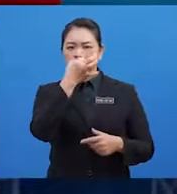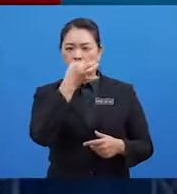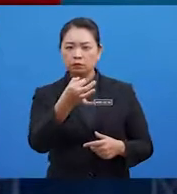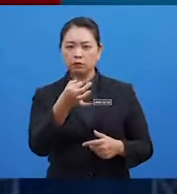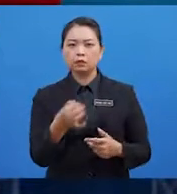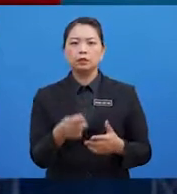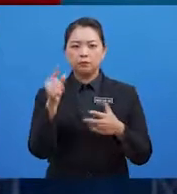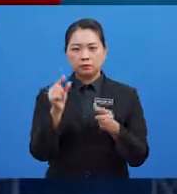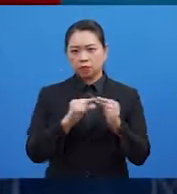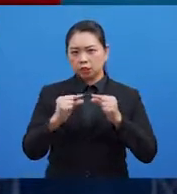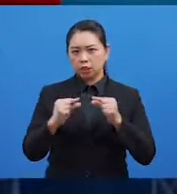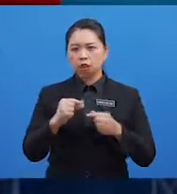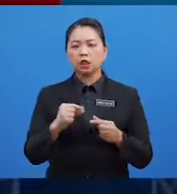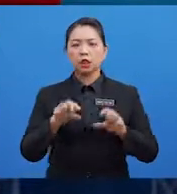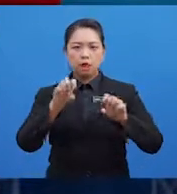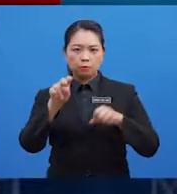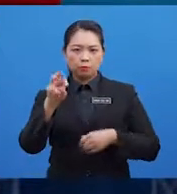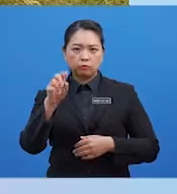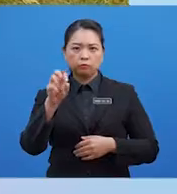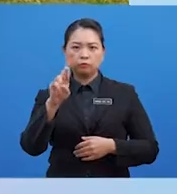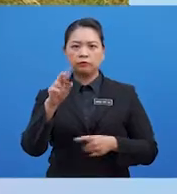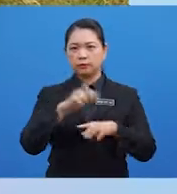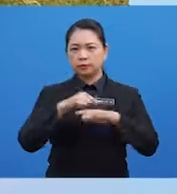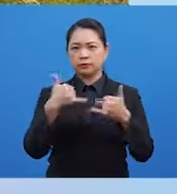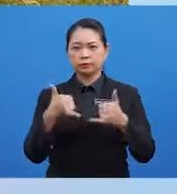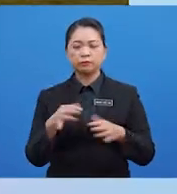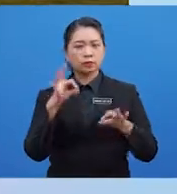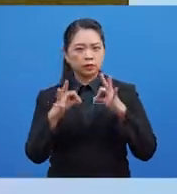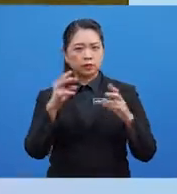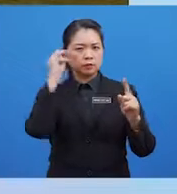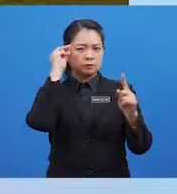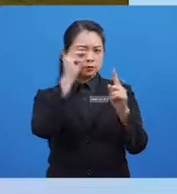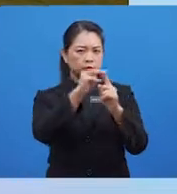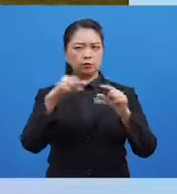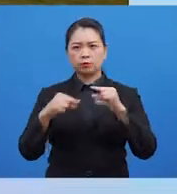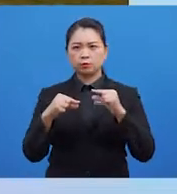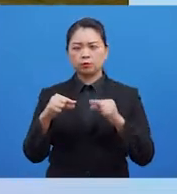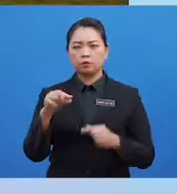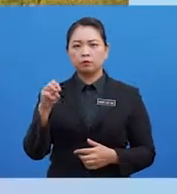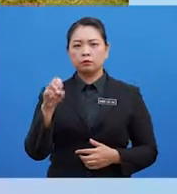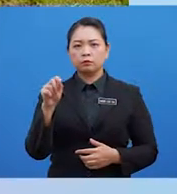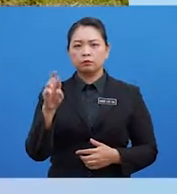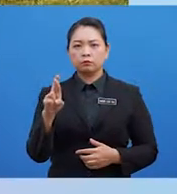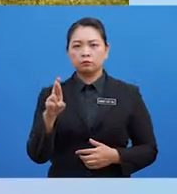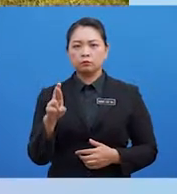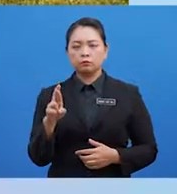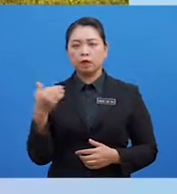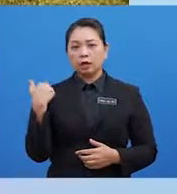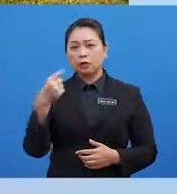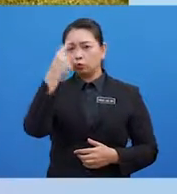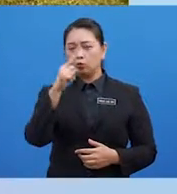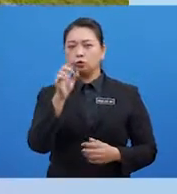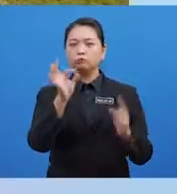pergerakan motor Semasa permainan Jika matlamat pergerakan motor Pemain atlet adalah untuk